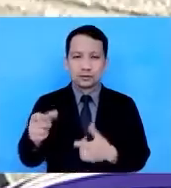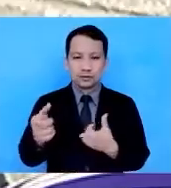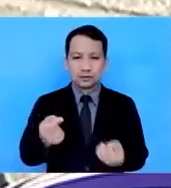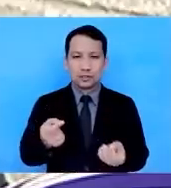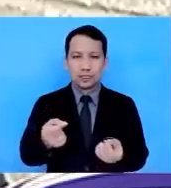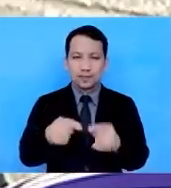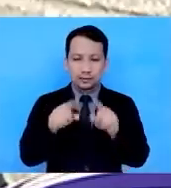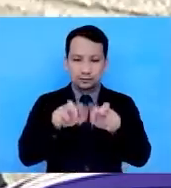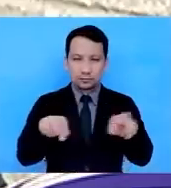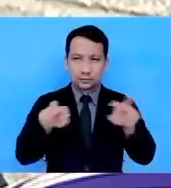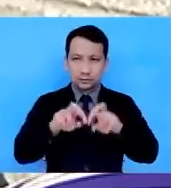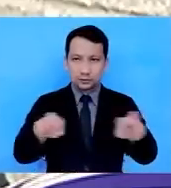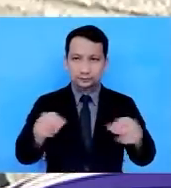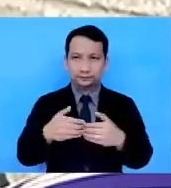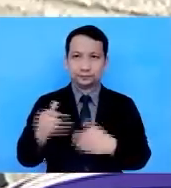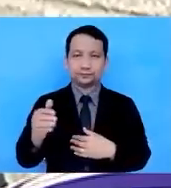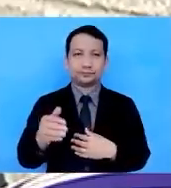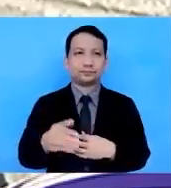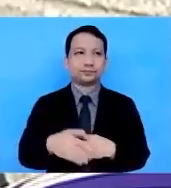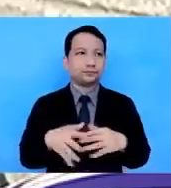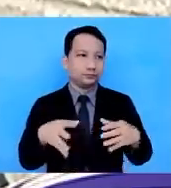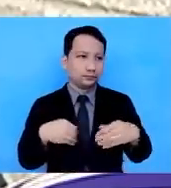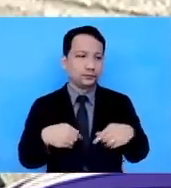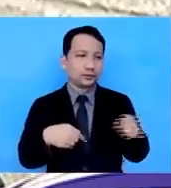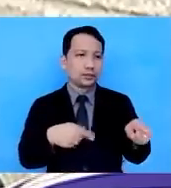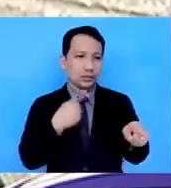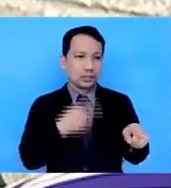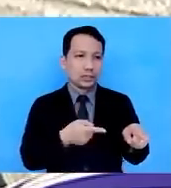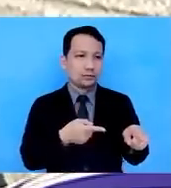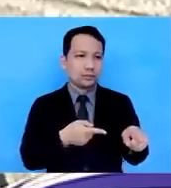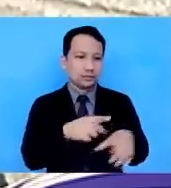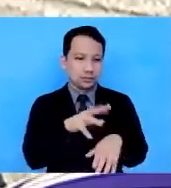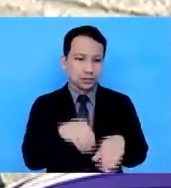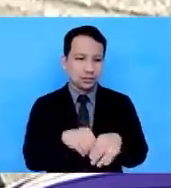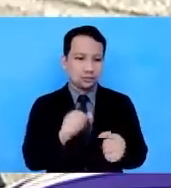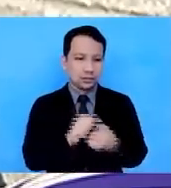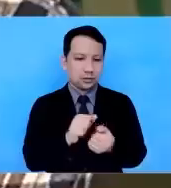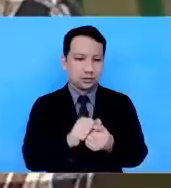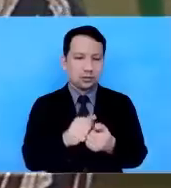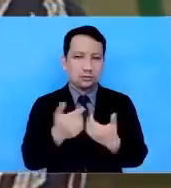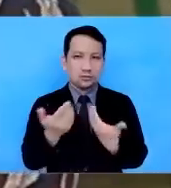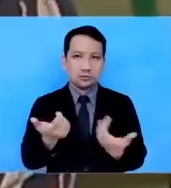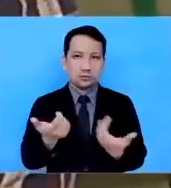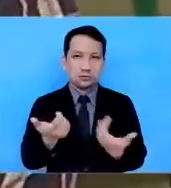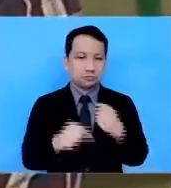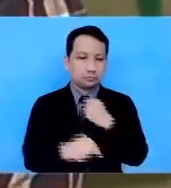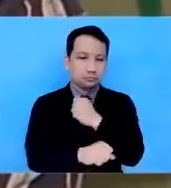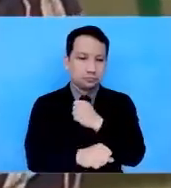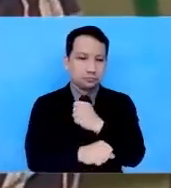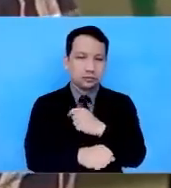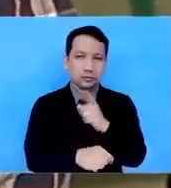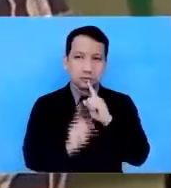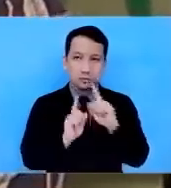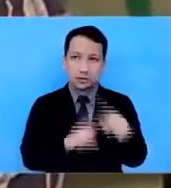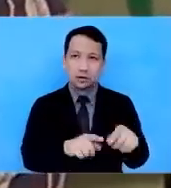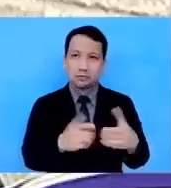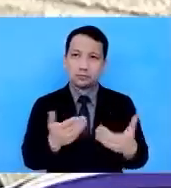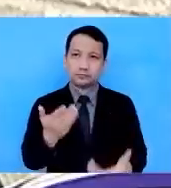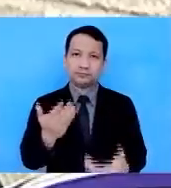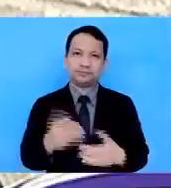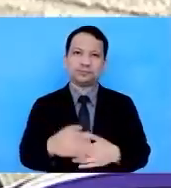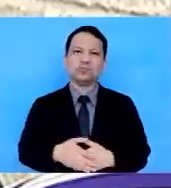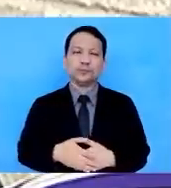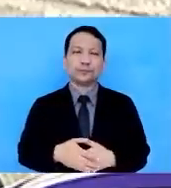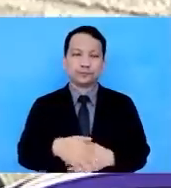sila, inamin din nila na involved sila sa mga series na nakawan. No? May mga reported kami na ganyan, no, ang